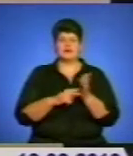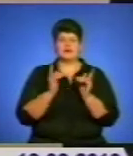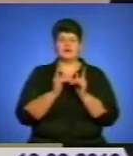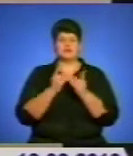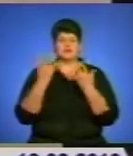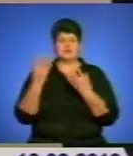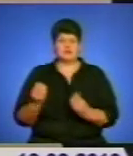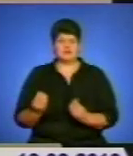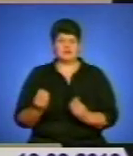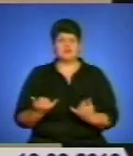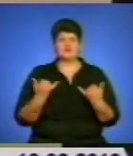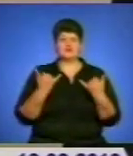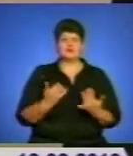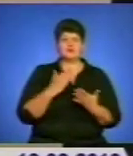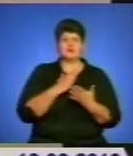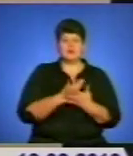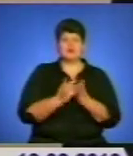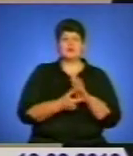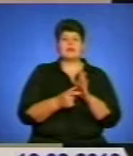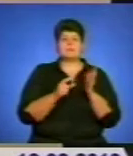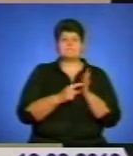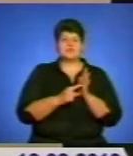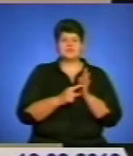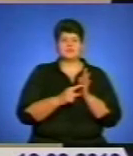знаходиться сьогодні в приміщеннях